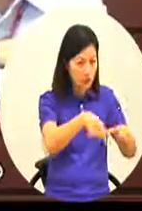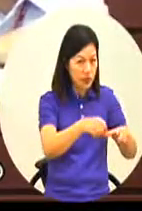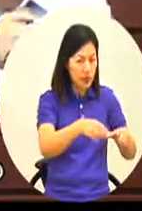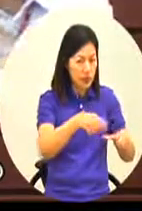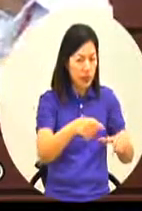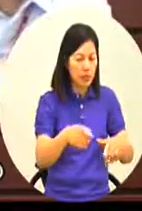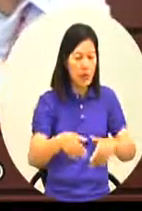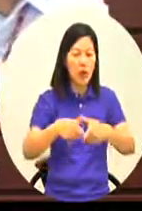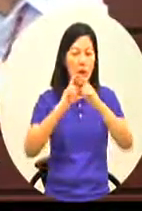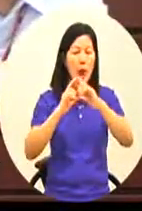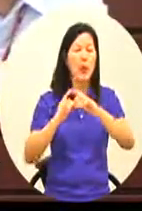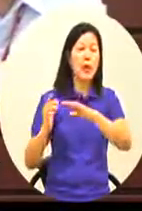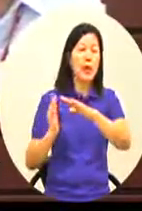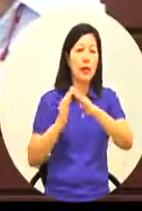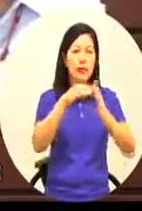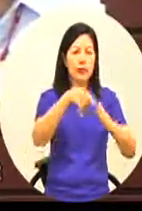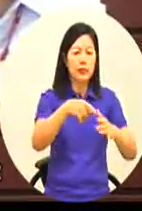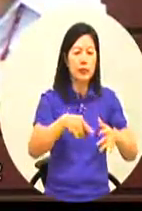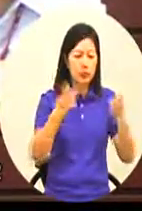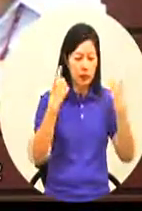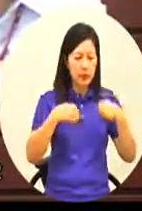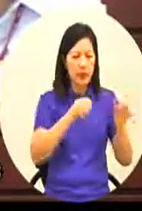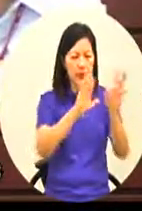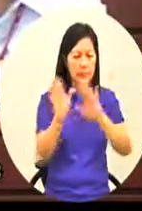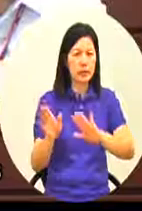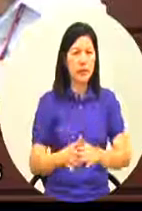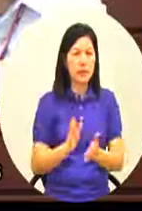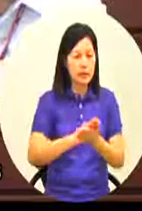原貌。那我想未来我们会继续跟台铁